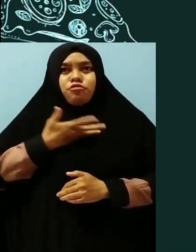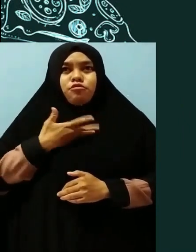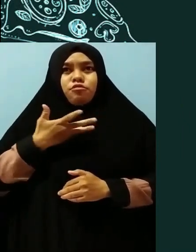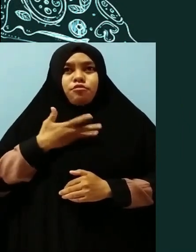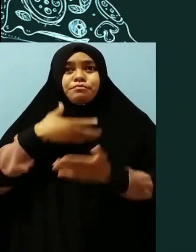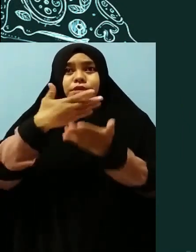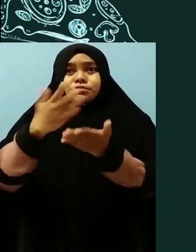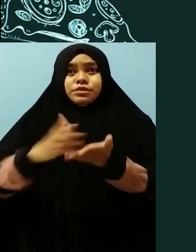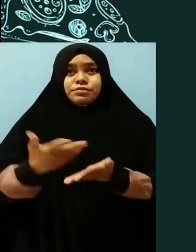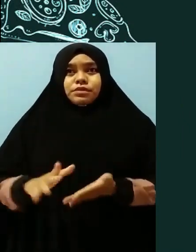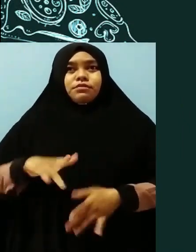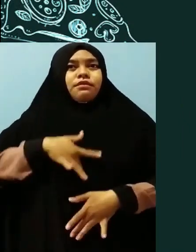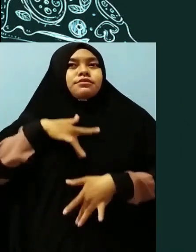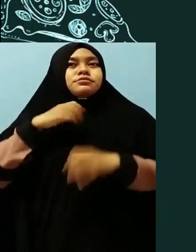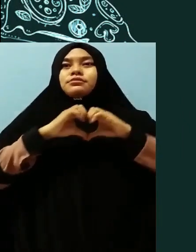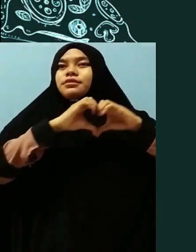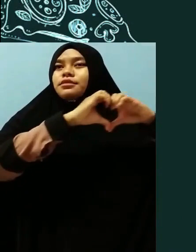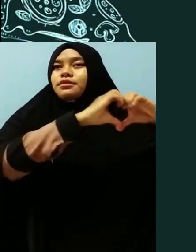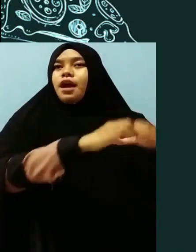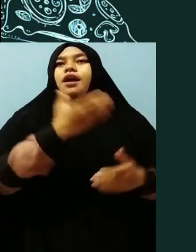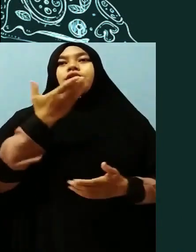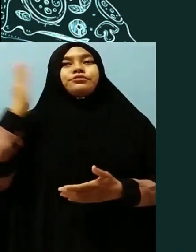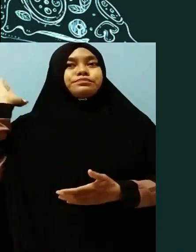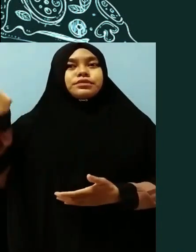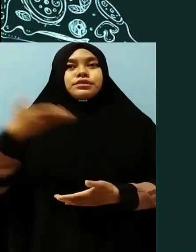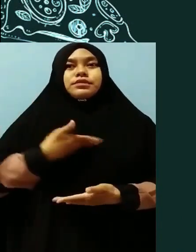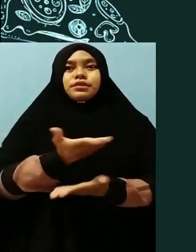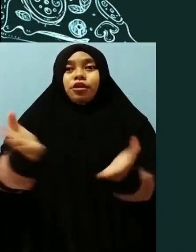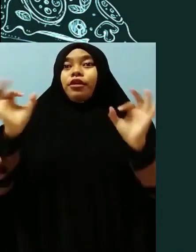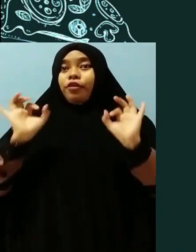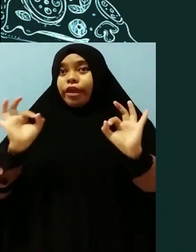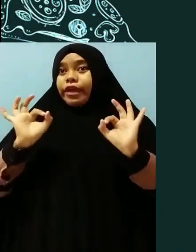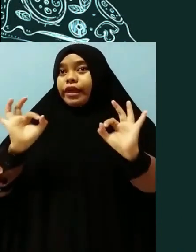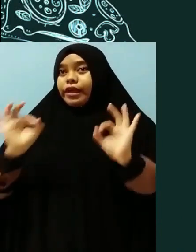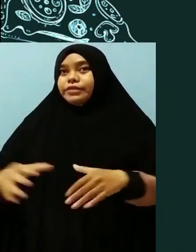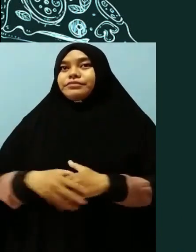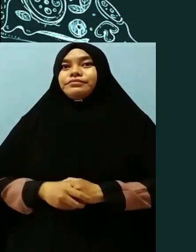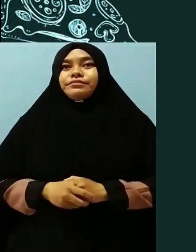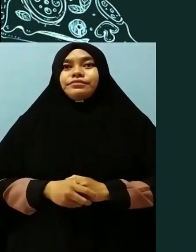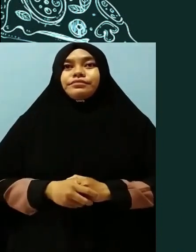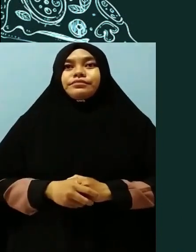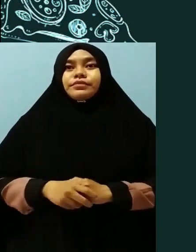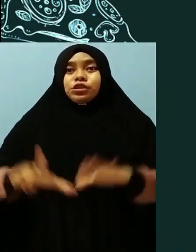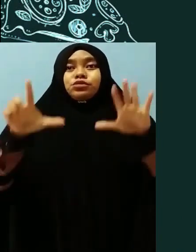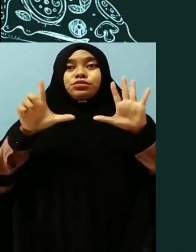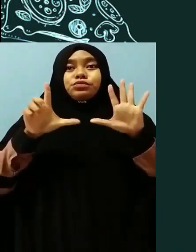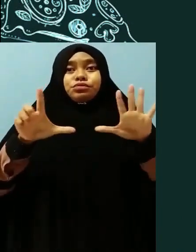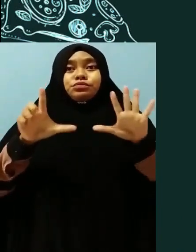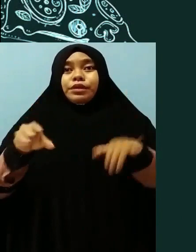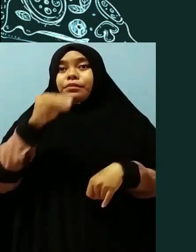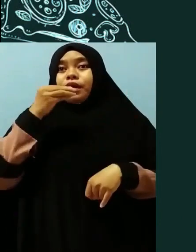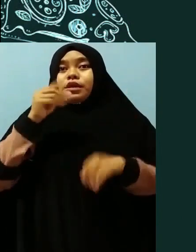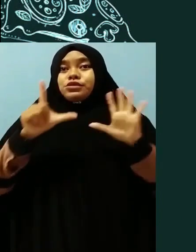kan melakukannya sebagai bentuk rasa cinta kita terhadap Rasulullah? Iya, oke. Jadi setelah